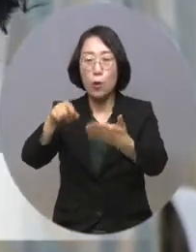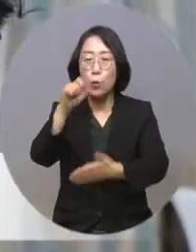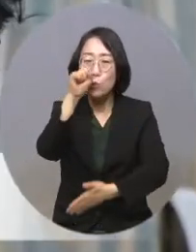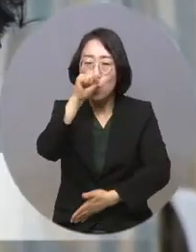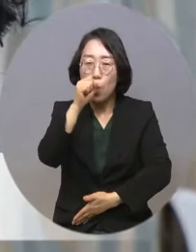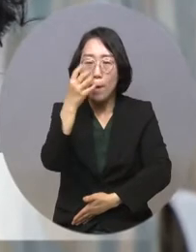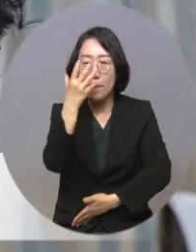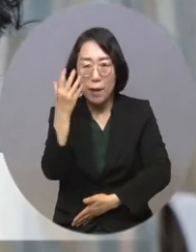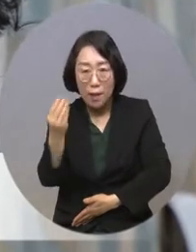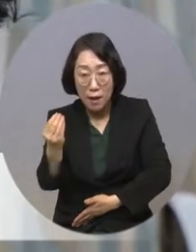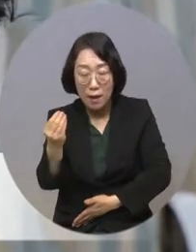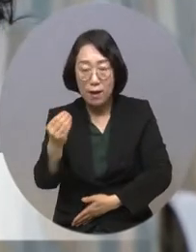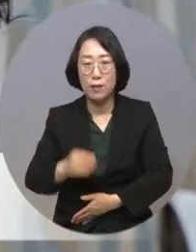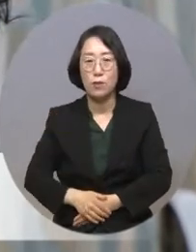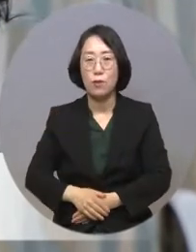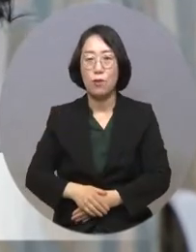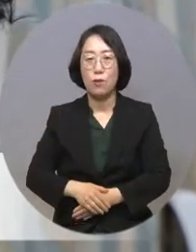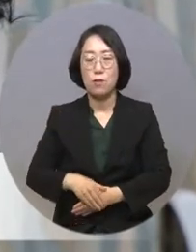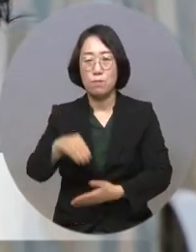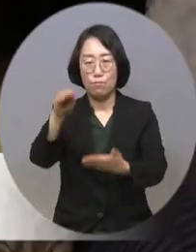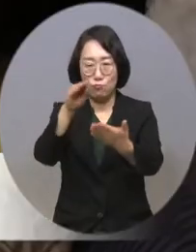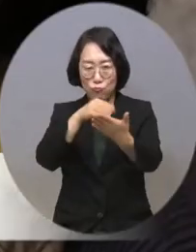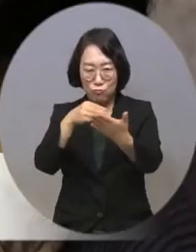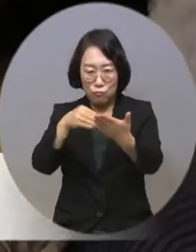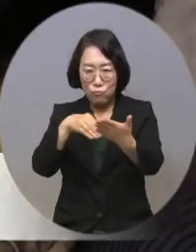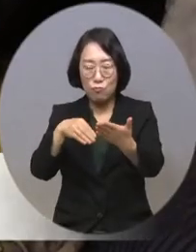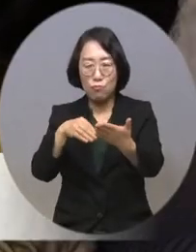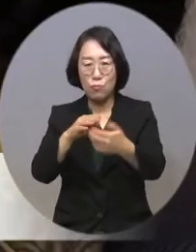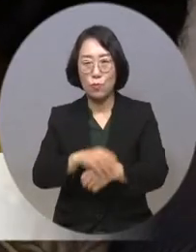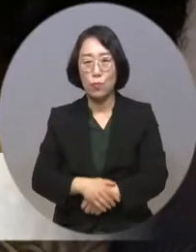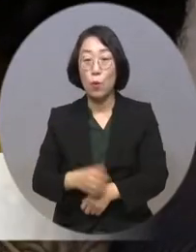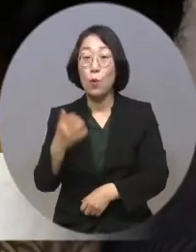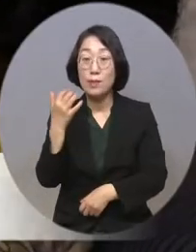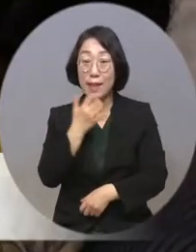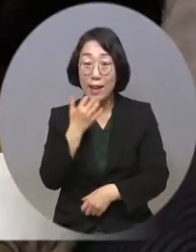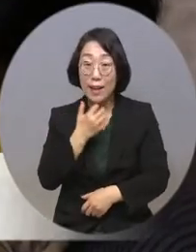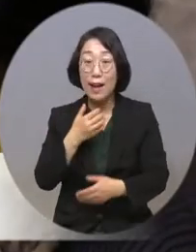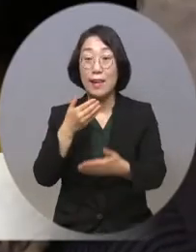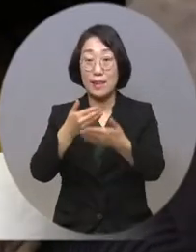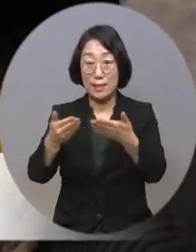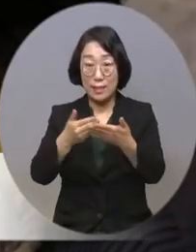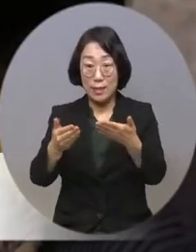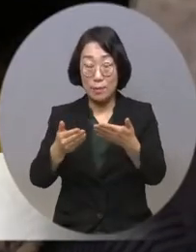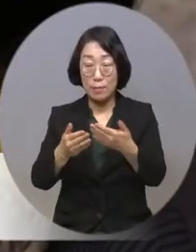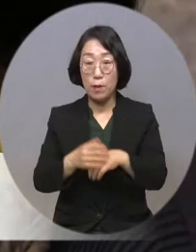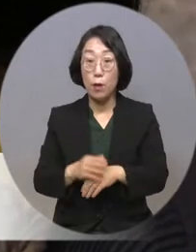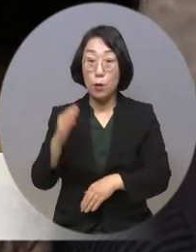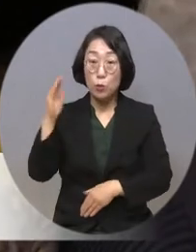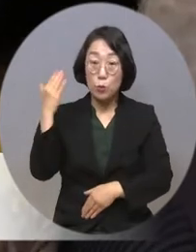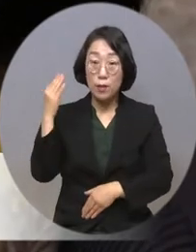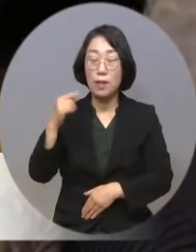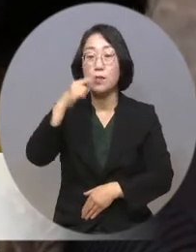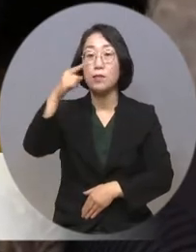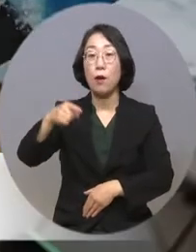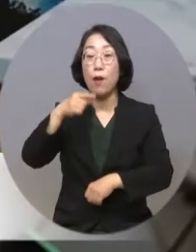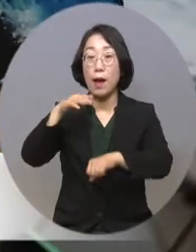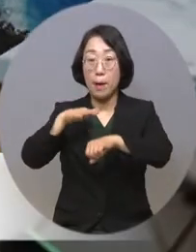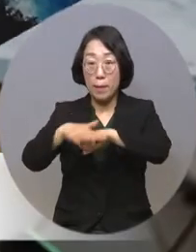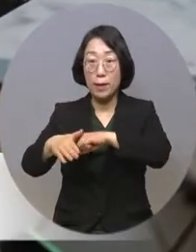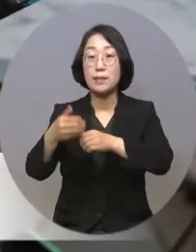서예, 문이나 그리고 채색화, 요즘은 서양화까지